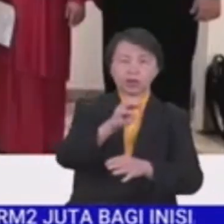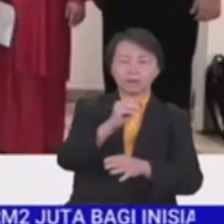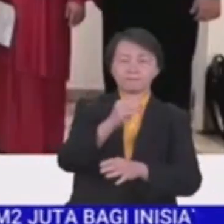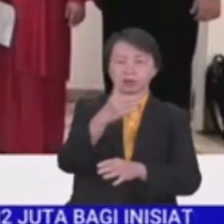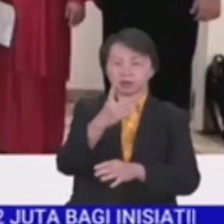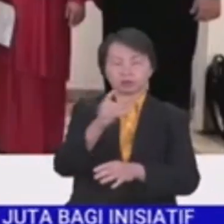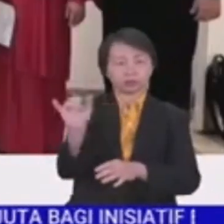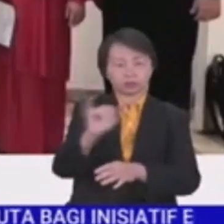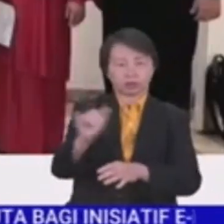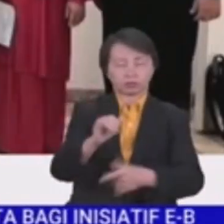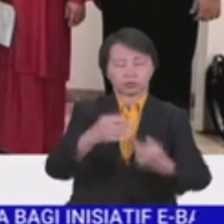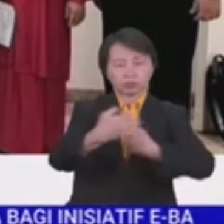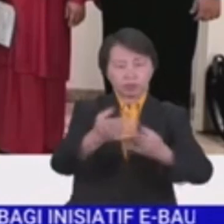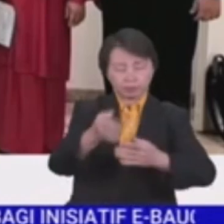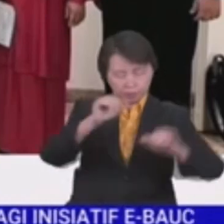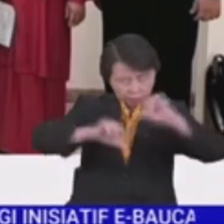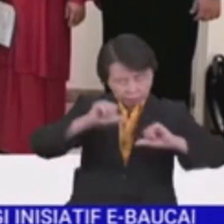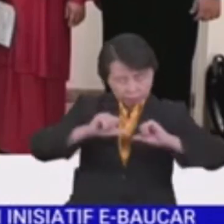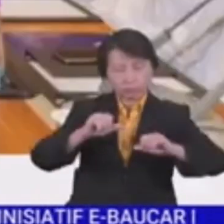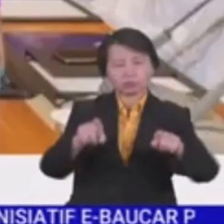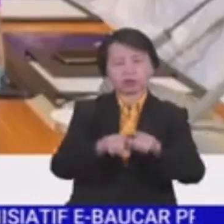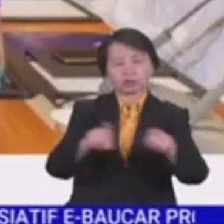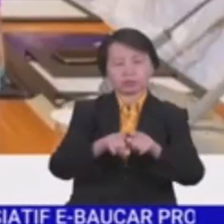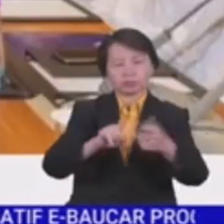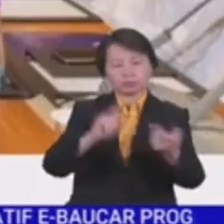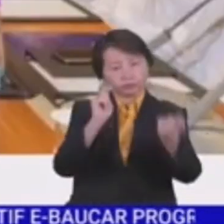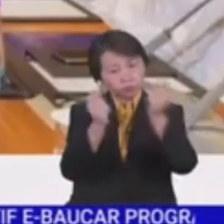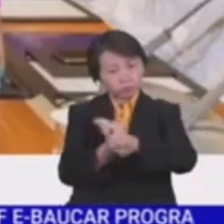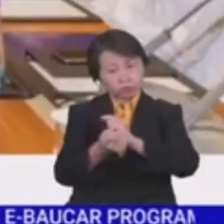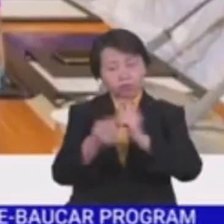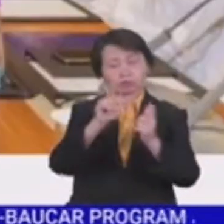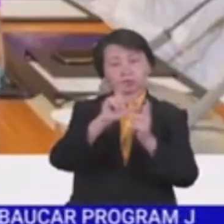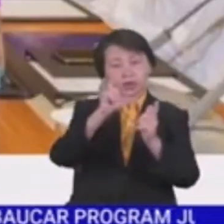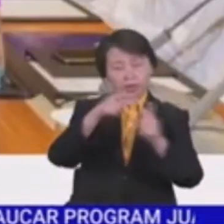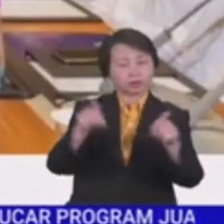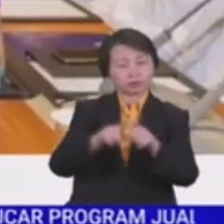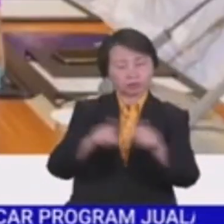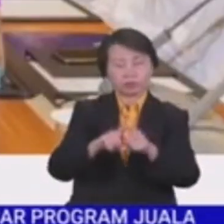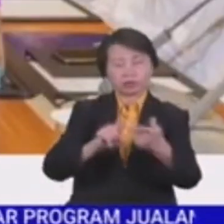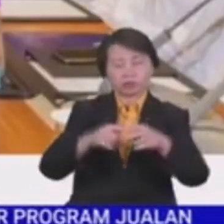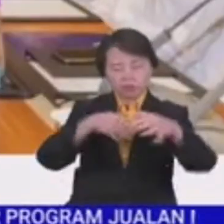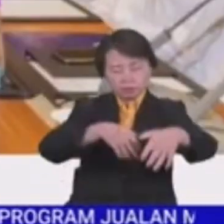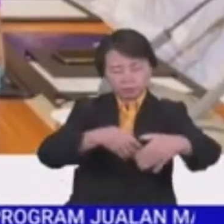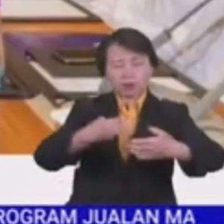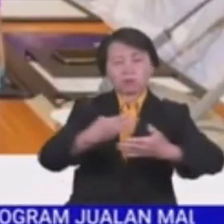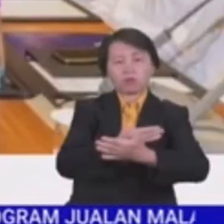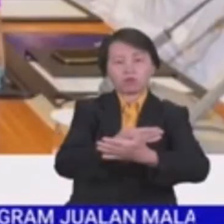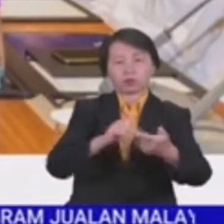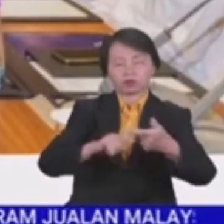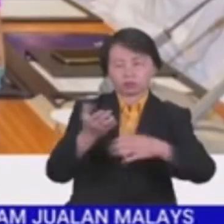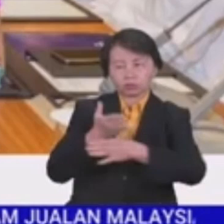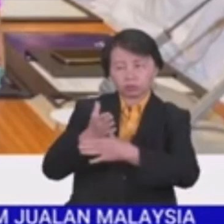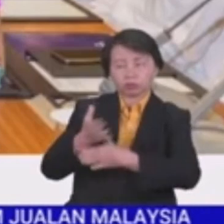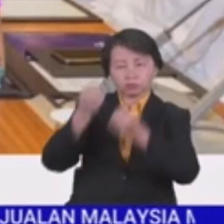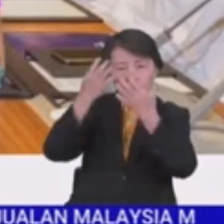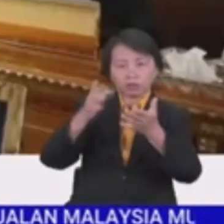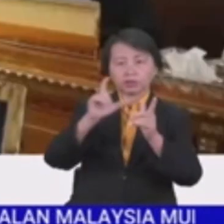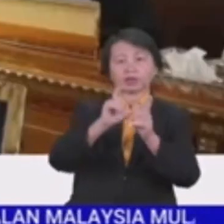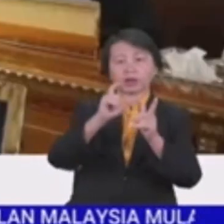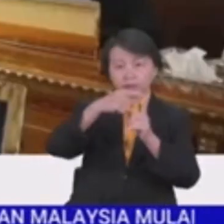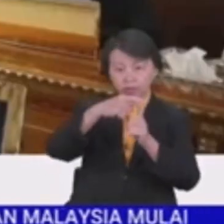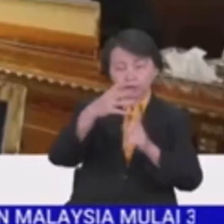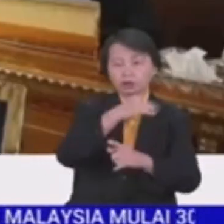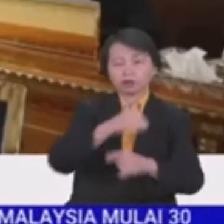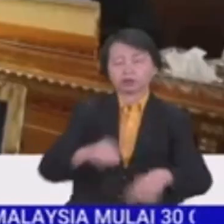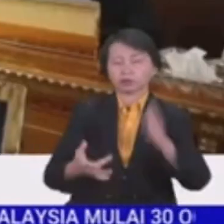di bersama makmal bersama pertukaran faktor teknikal pertanian Moden dan perkongsian maklumat technical